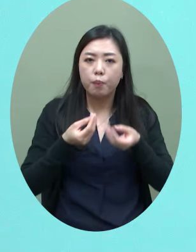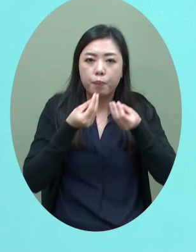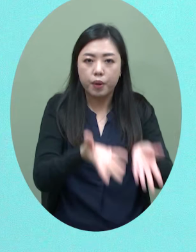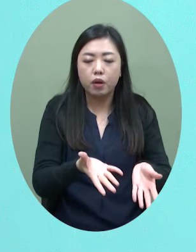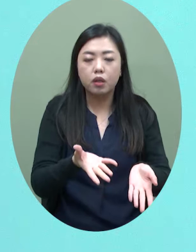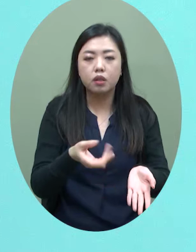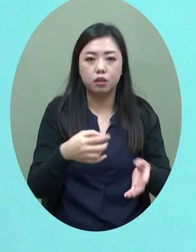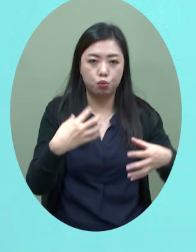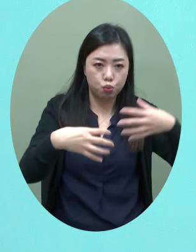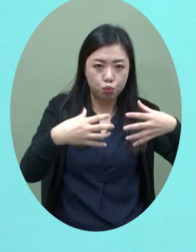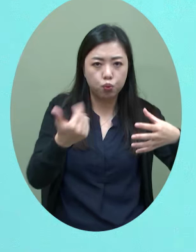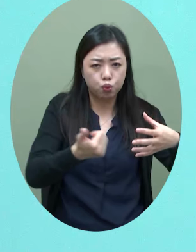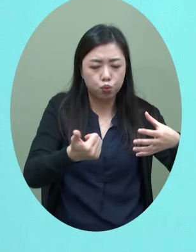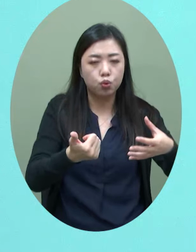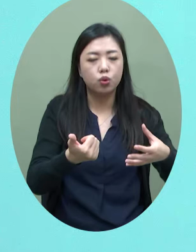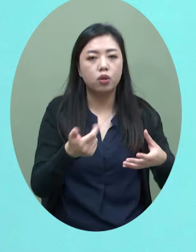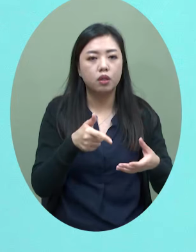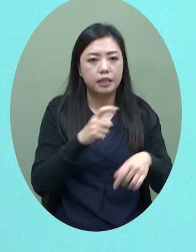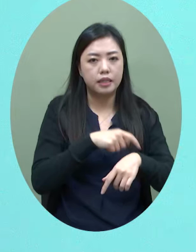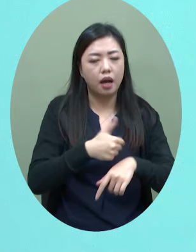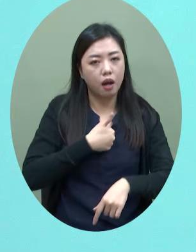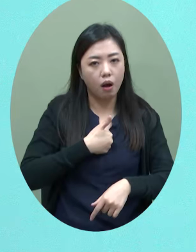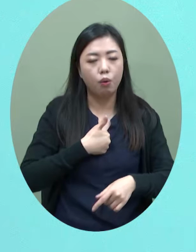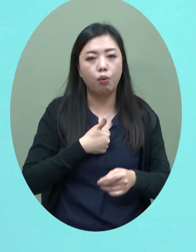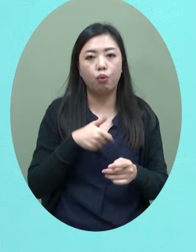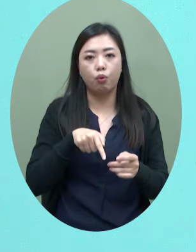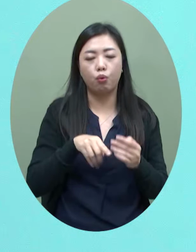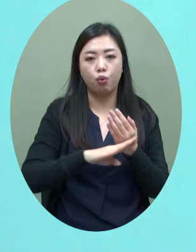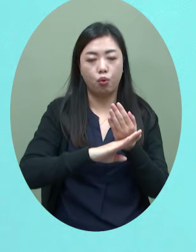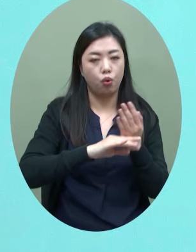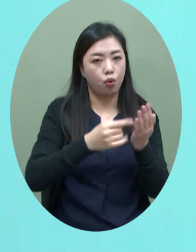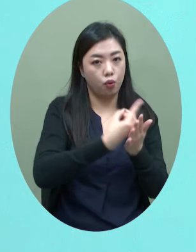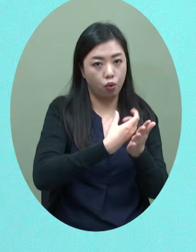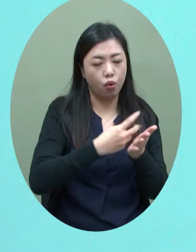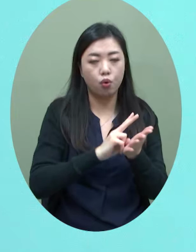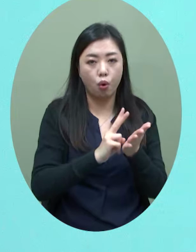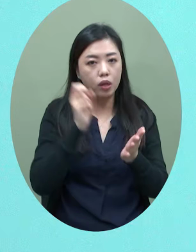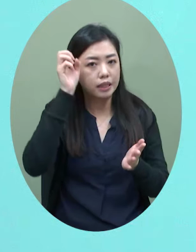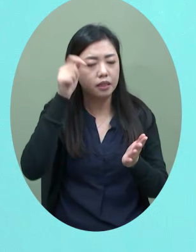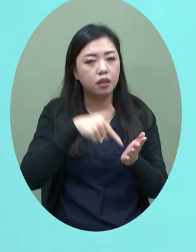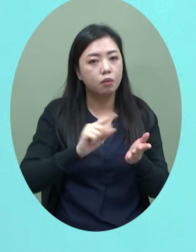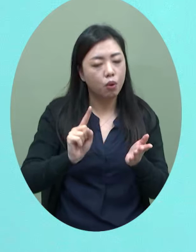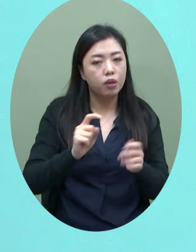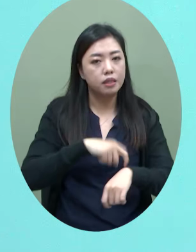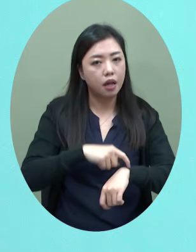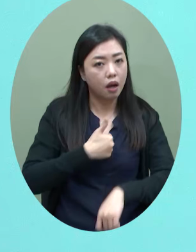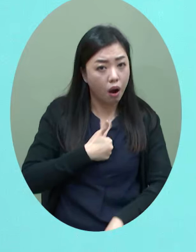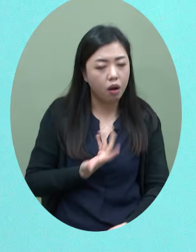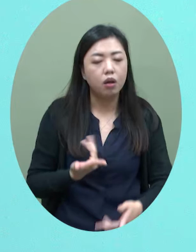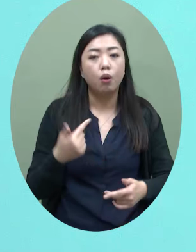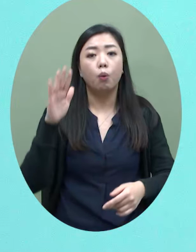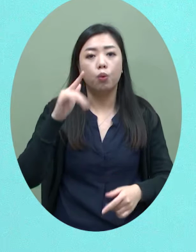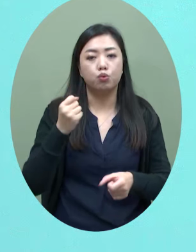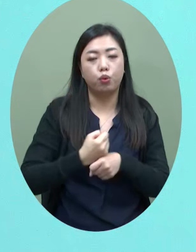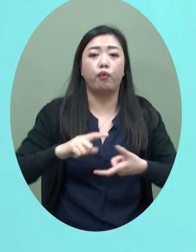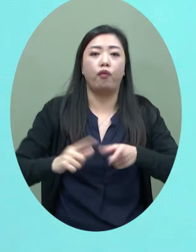充足嘅時間嚟到去進行呢個條例草案嘅審議。其中一個方法就係當然我哋加快我哋